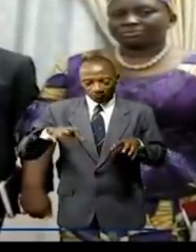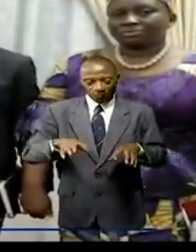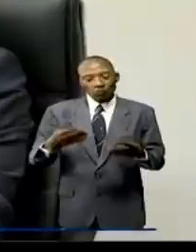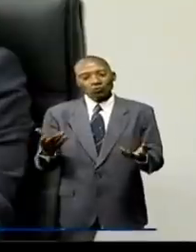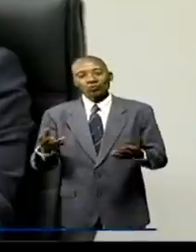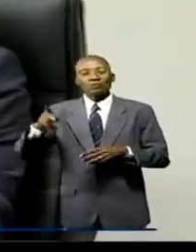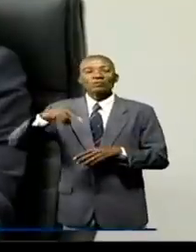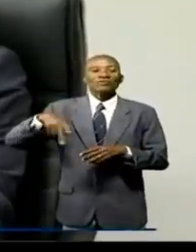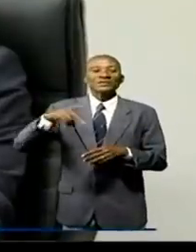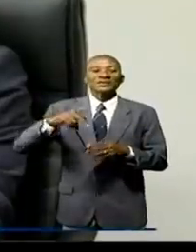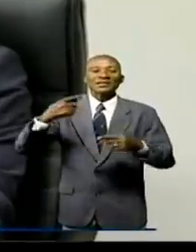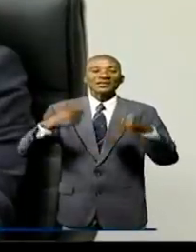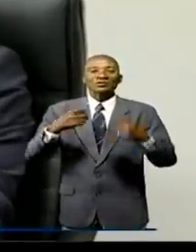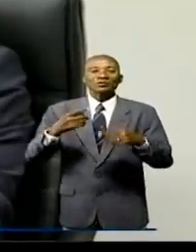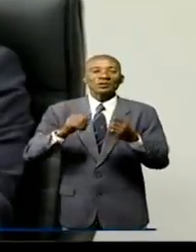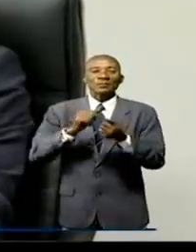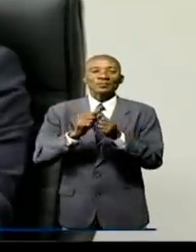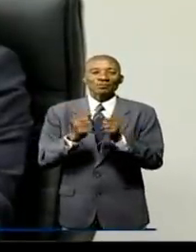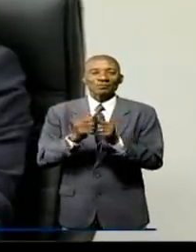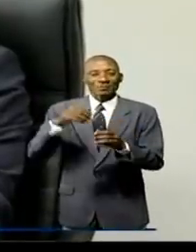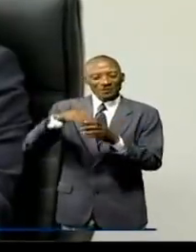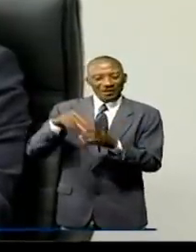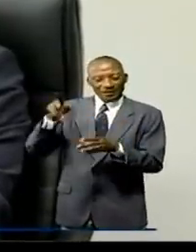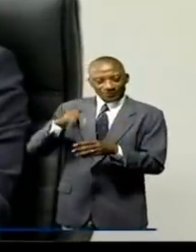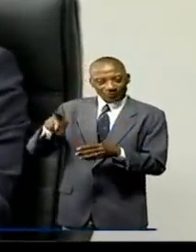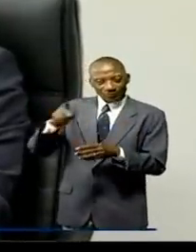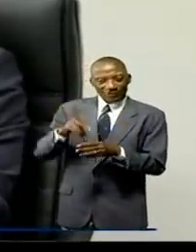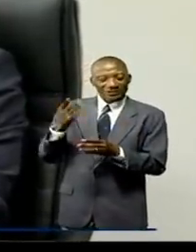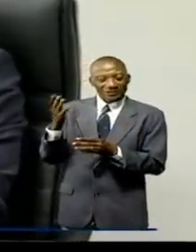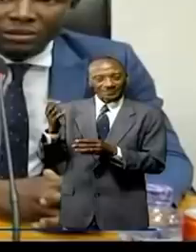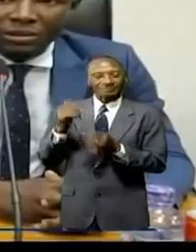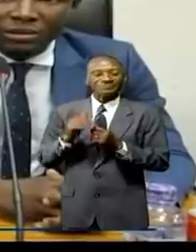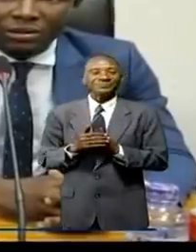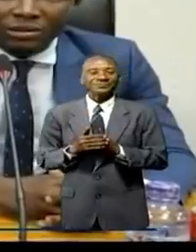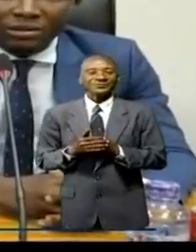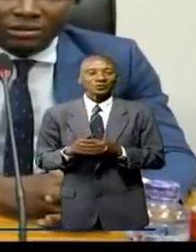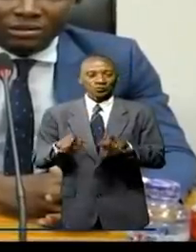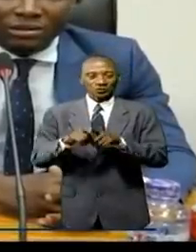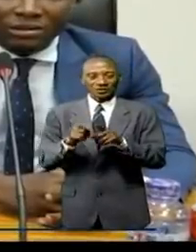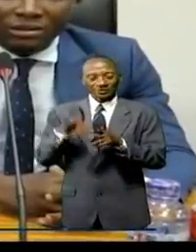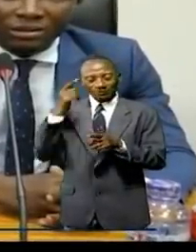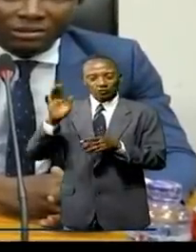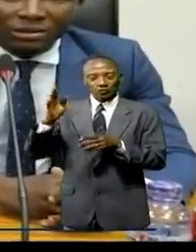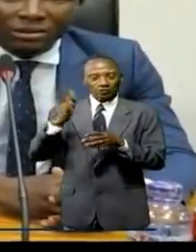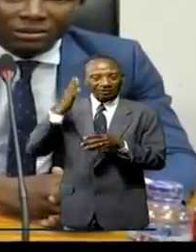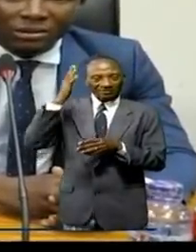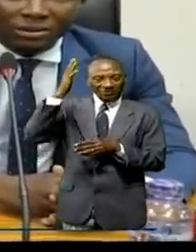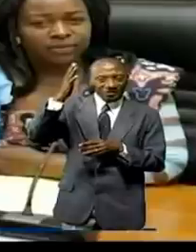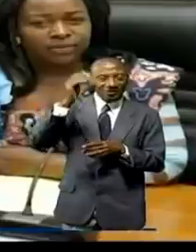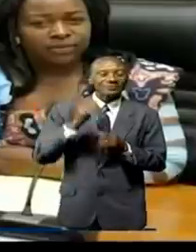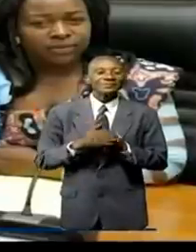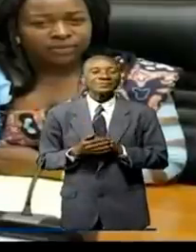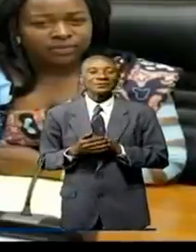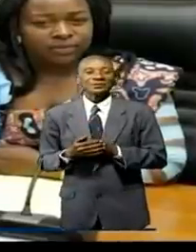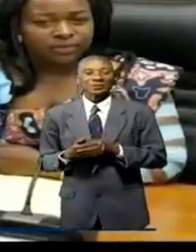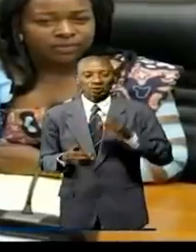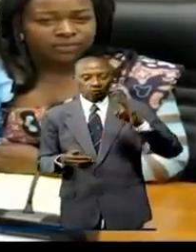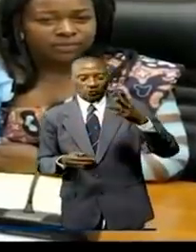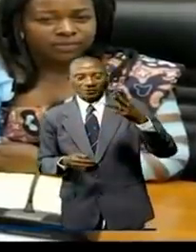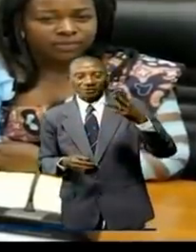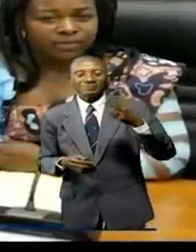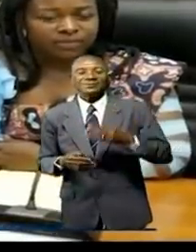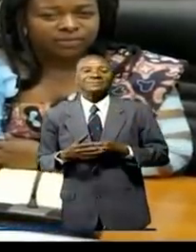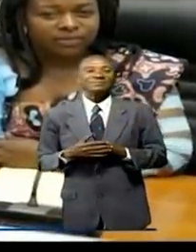des questions de l'heure au niveau de la province, dans son historique et pour son avenir. Nous aurons la troisième